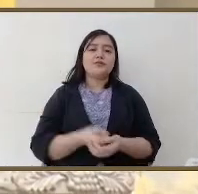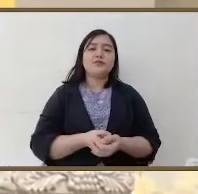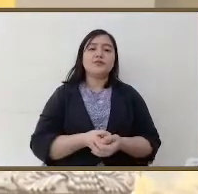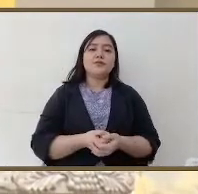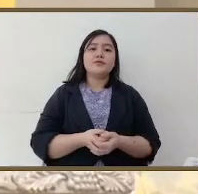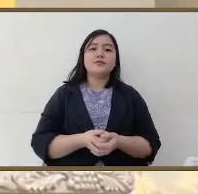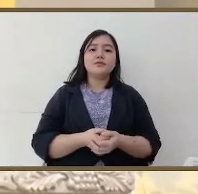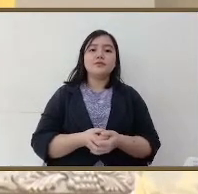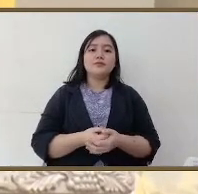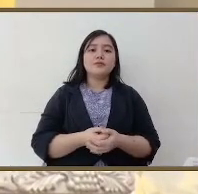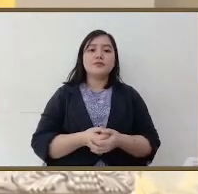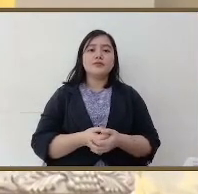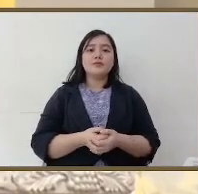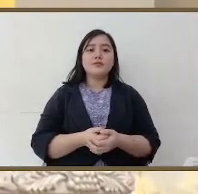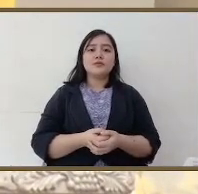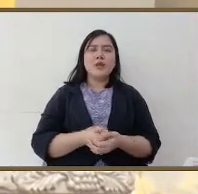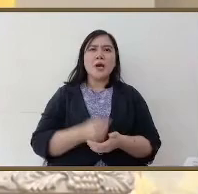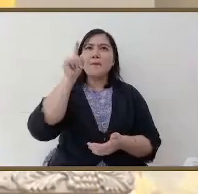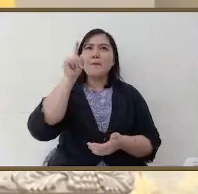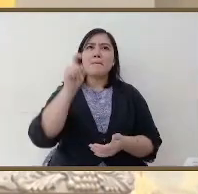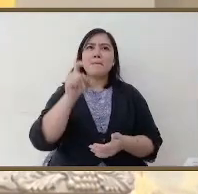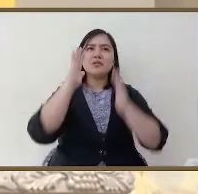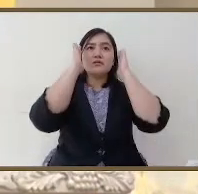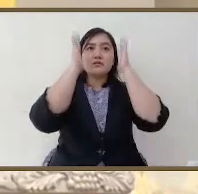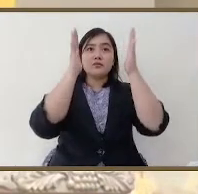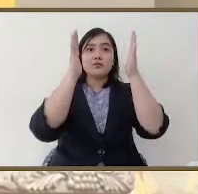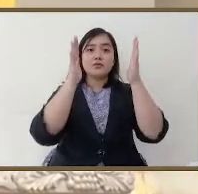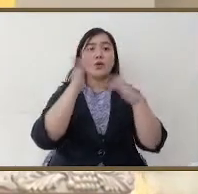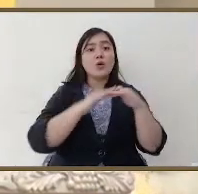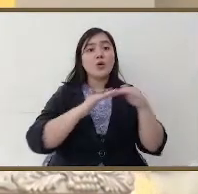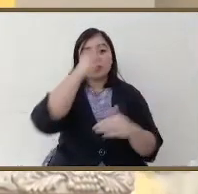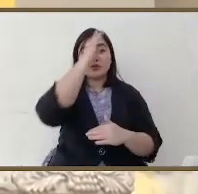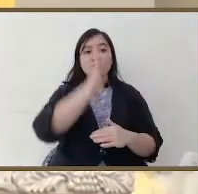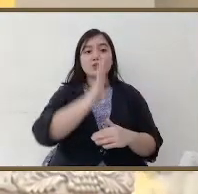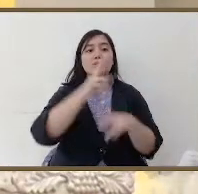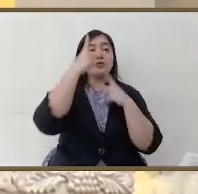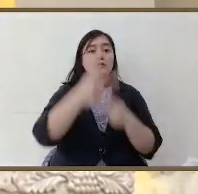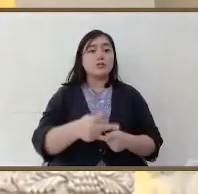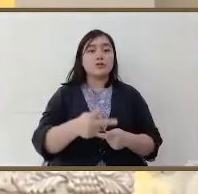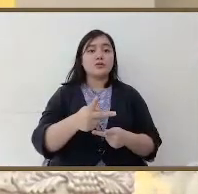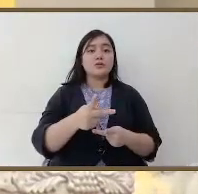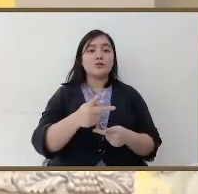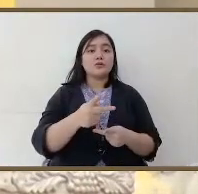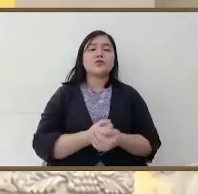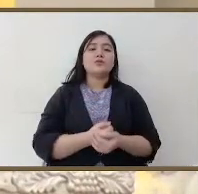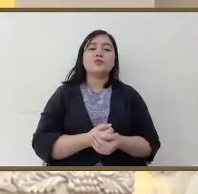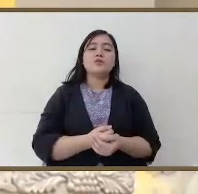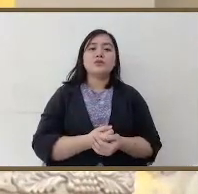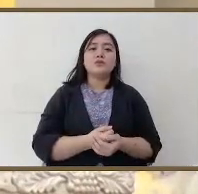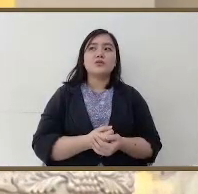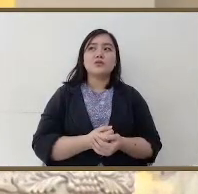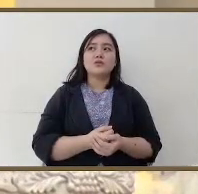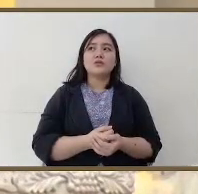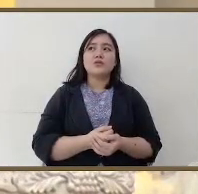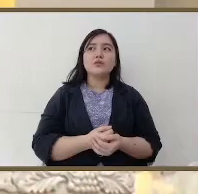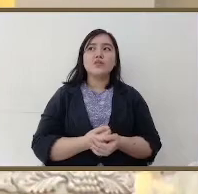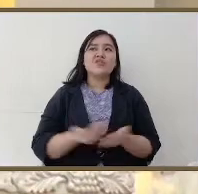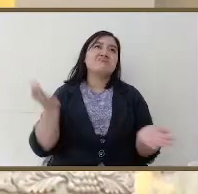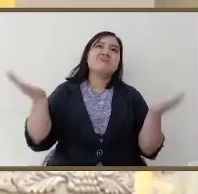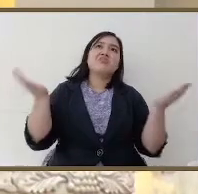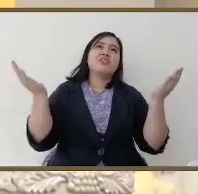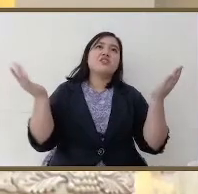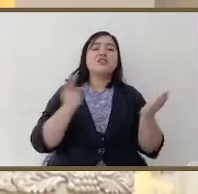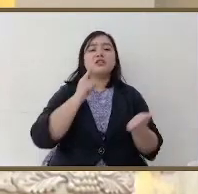Bawat isa mga kapatid, dapat maging aware sila sa presensya ng Diyos. Hasabihin natin, nagmamahalan kami dito sa